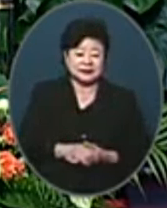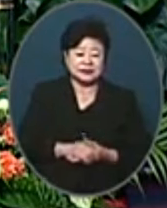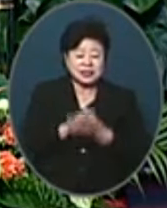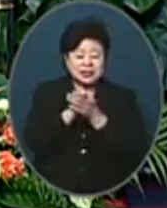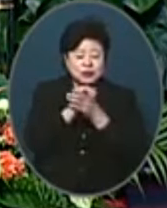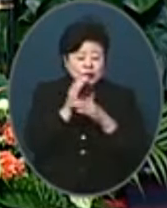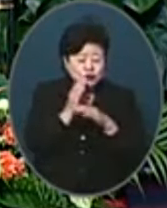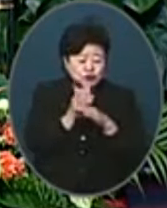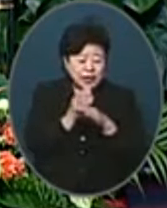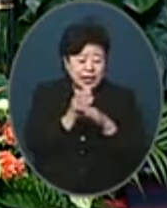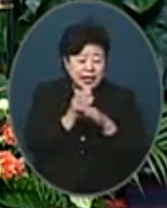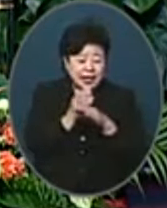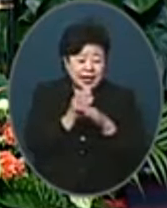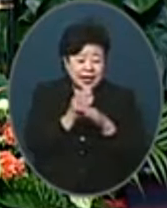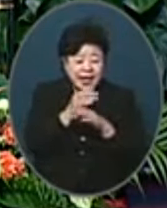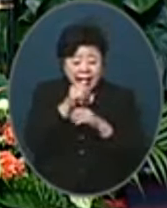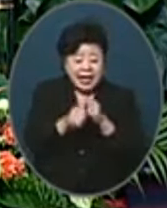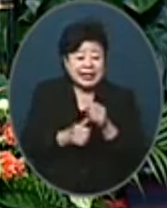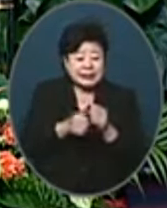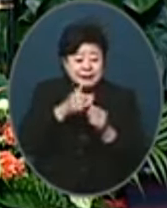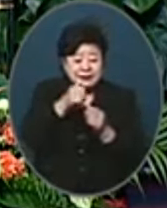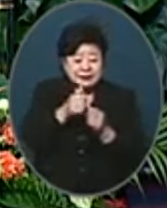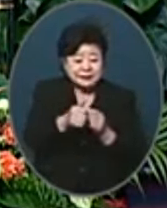기도하는 중에 하나님이